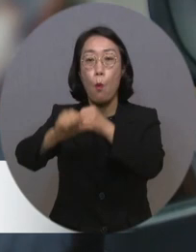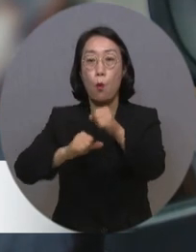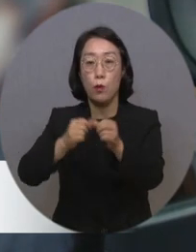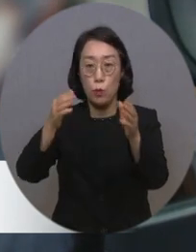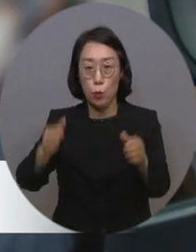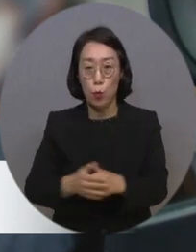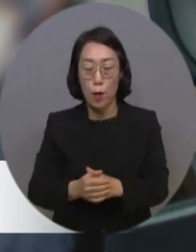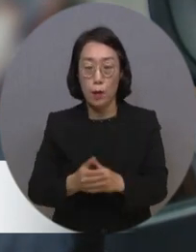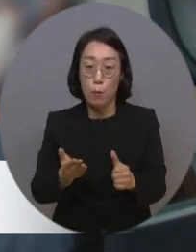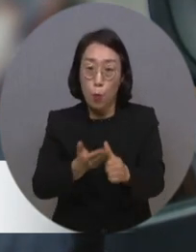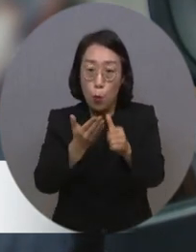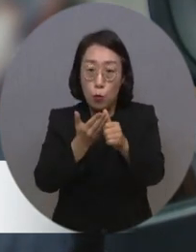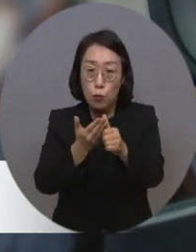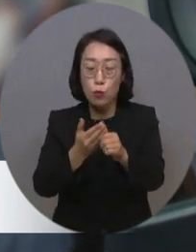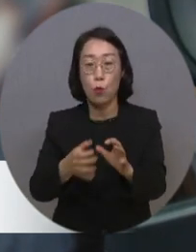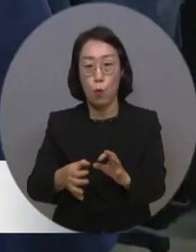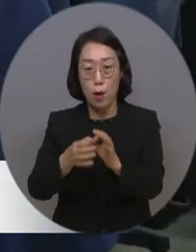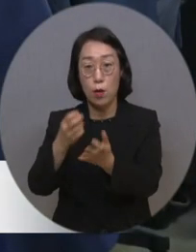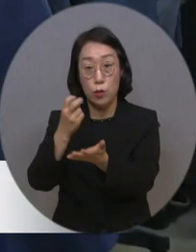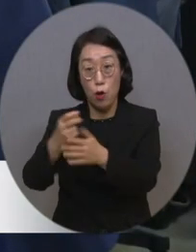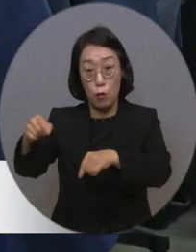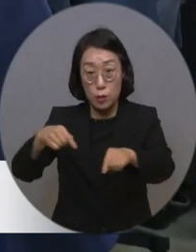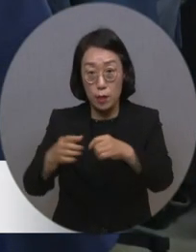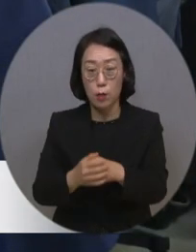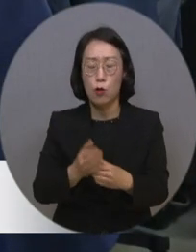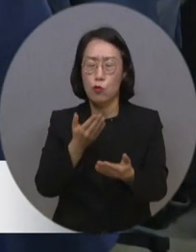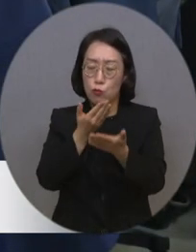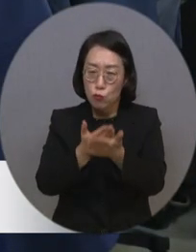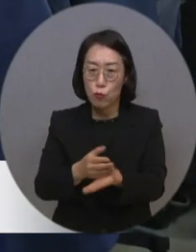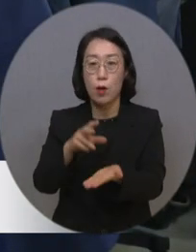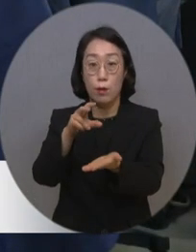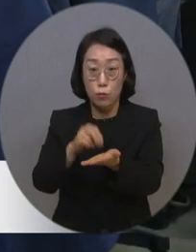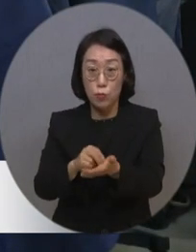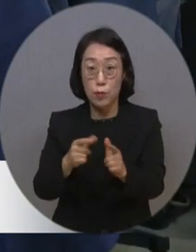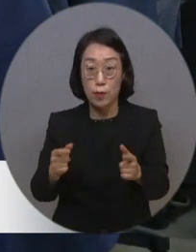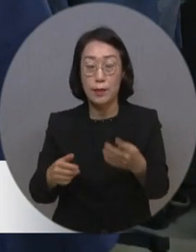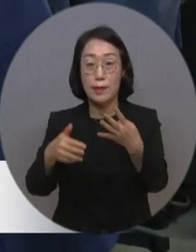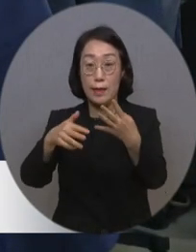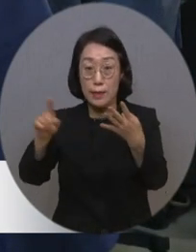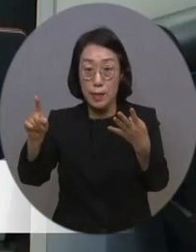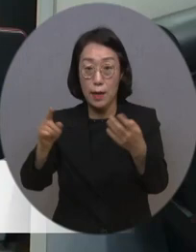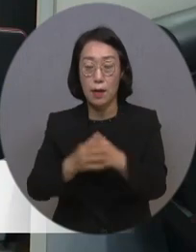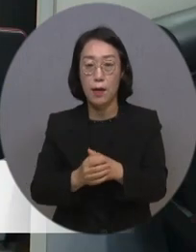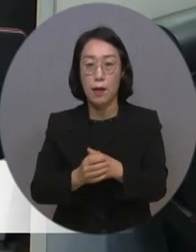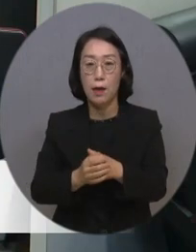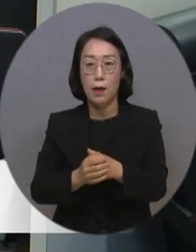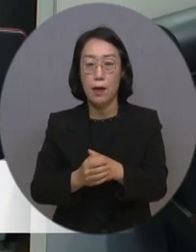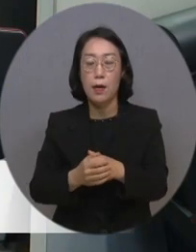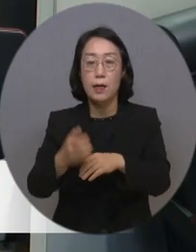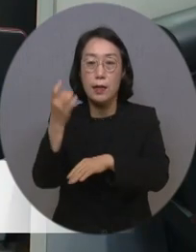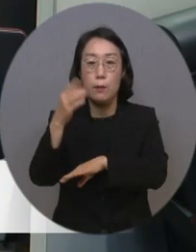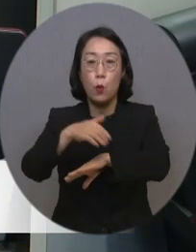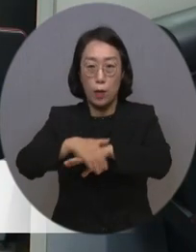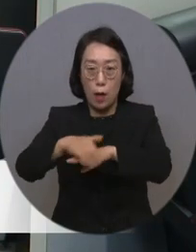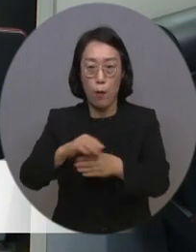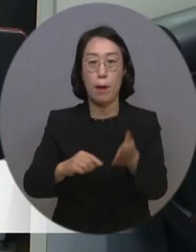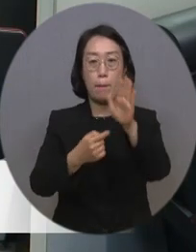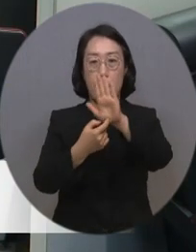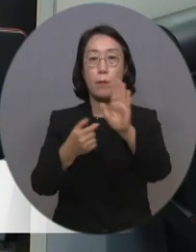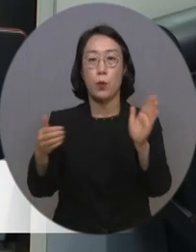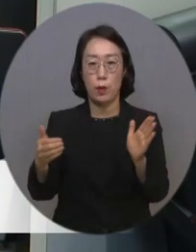영유아 보육정책 추진 전략과 중점 과제를 담은 제4차 중장기 보육 기본계획안을